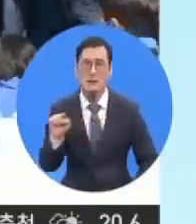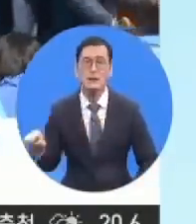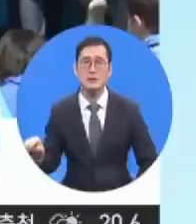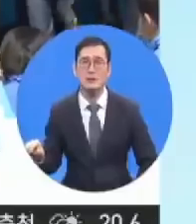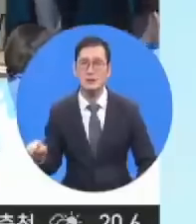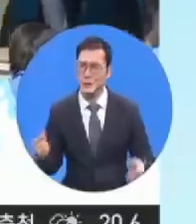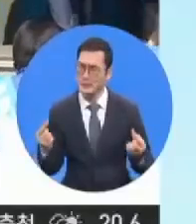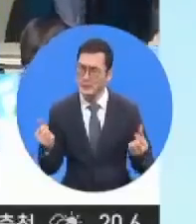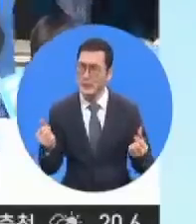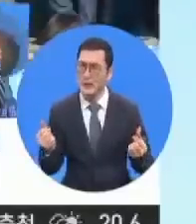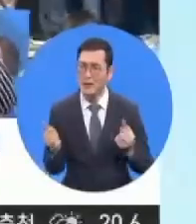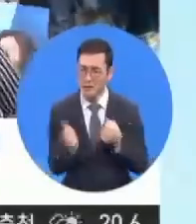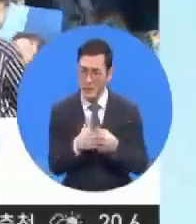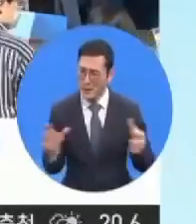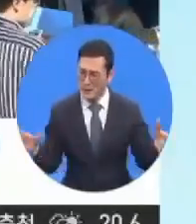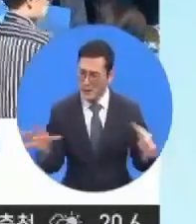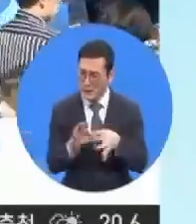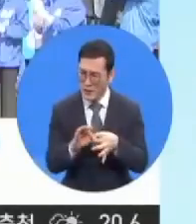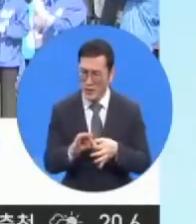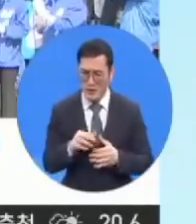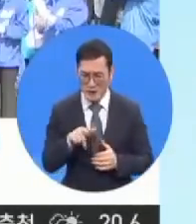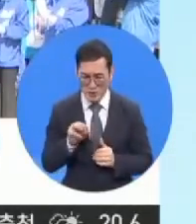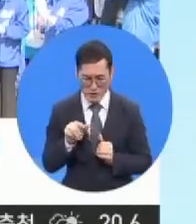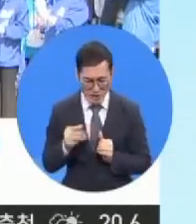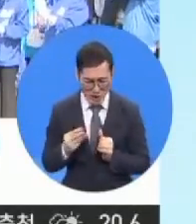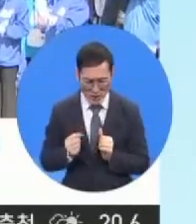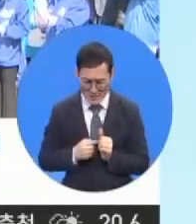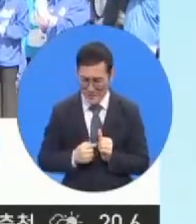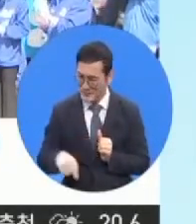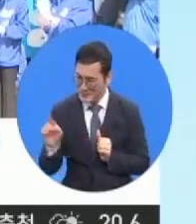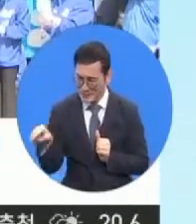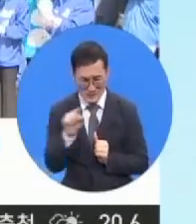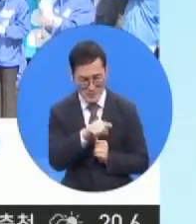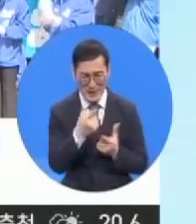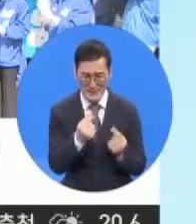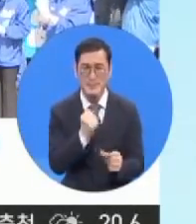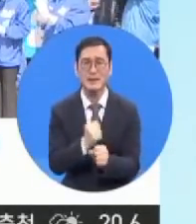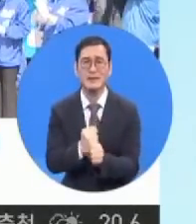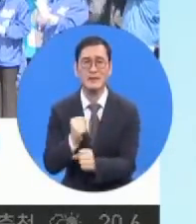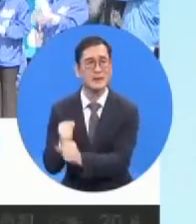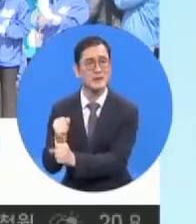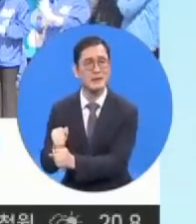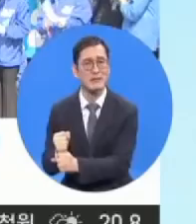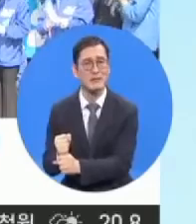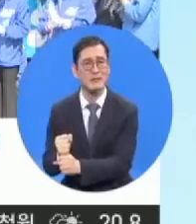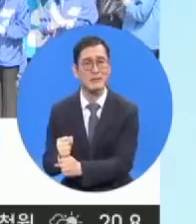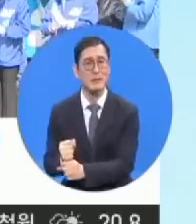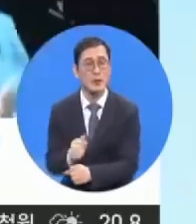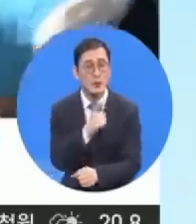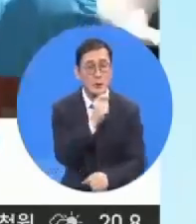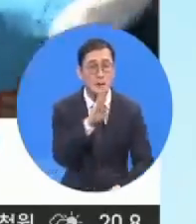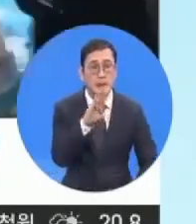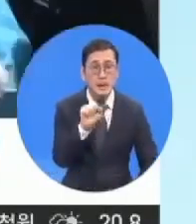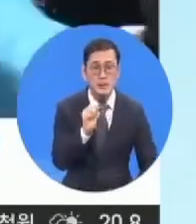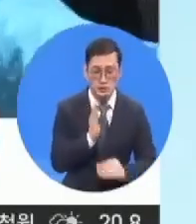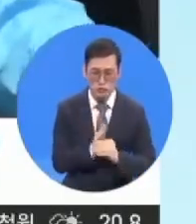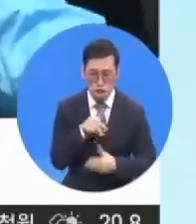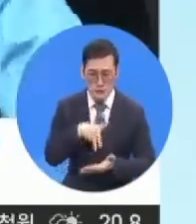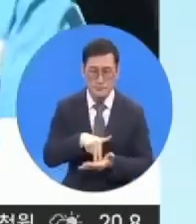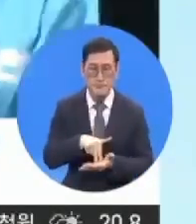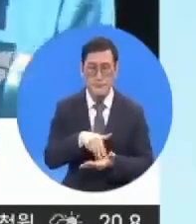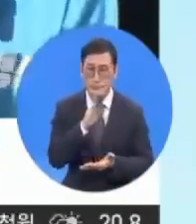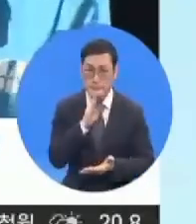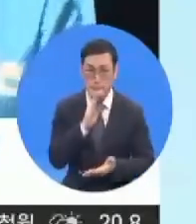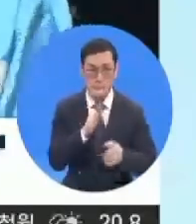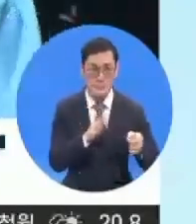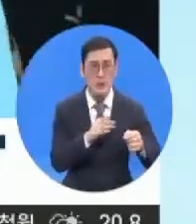네. 그러다 보니까 같은 작품 아니냐. 같은 네. 작품이면 결국 그때부터 쭉 어찌 보면 이 TBS에 돈을 줘서 서울시에서